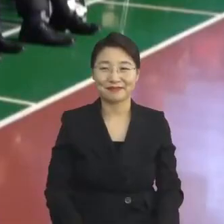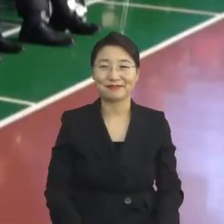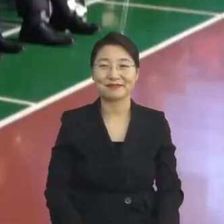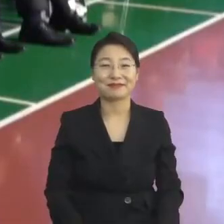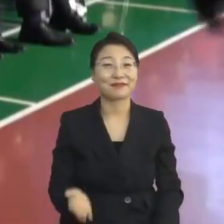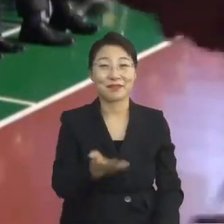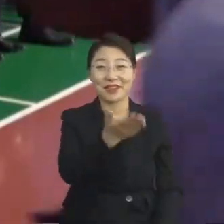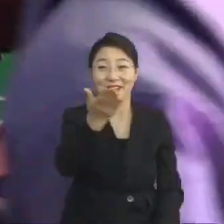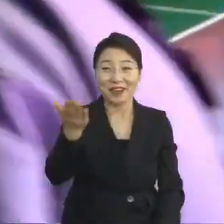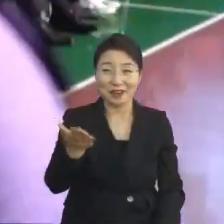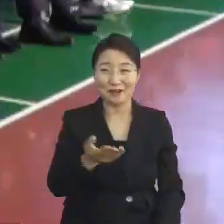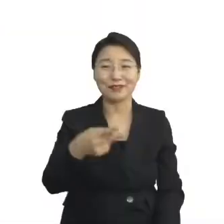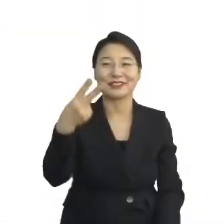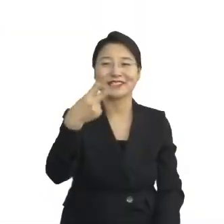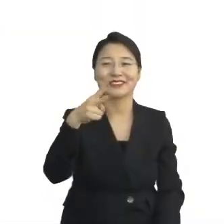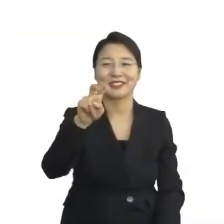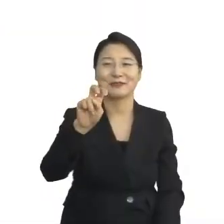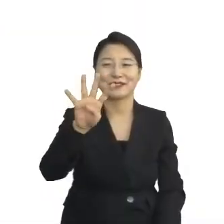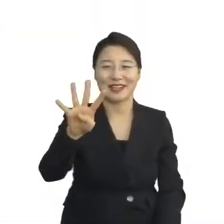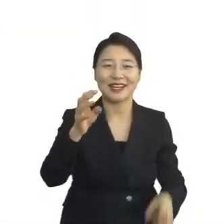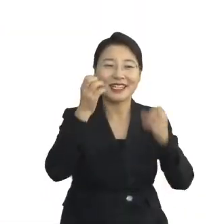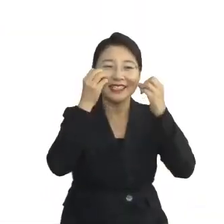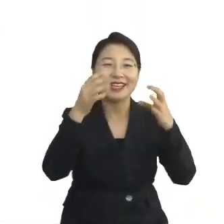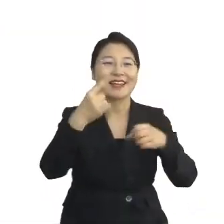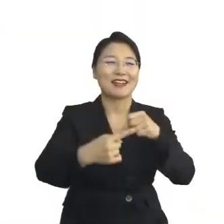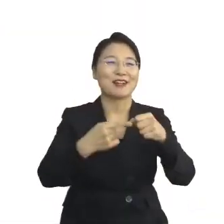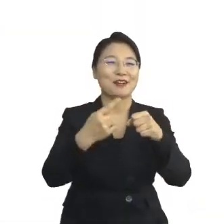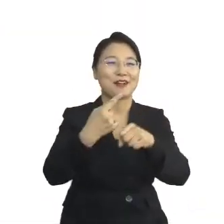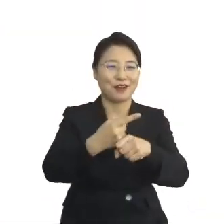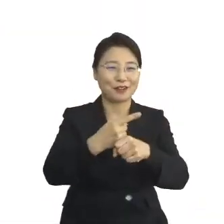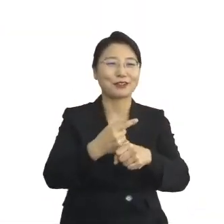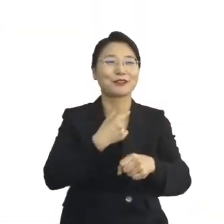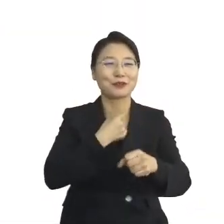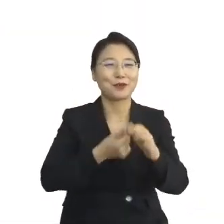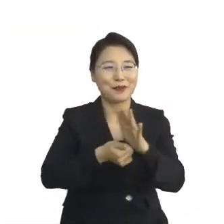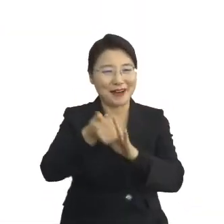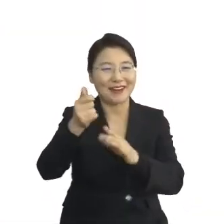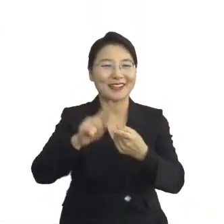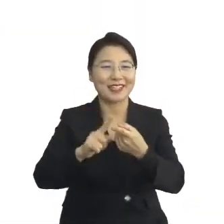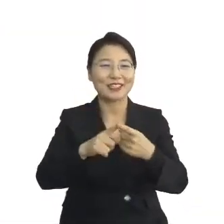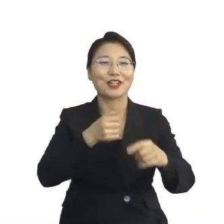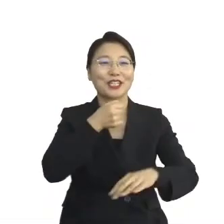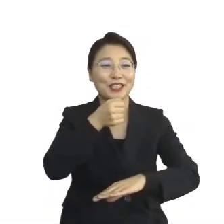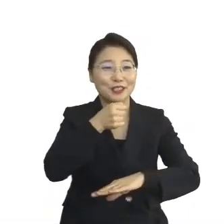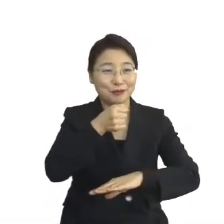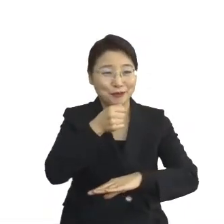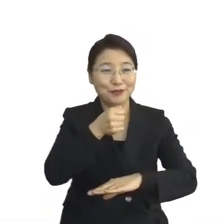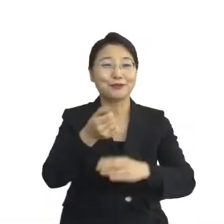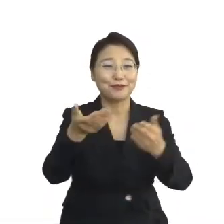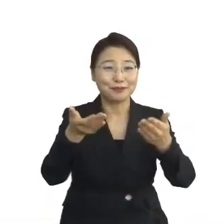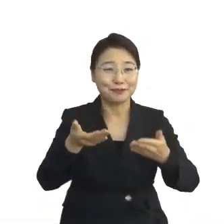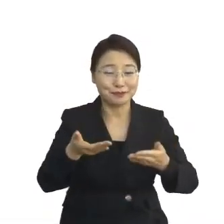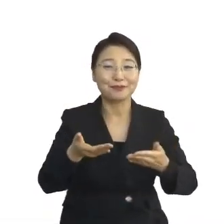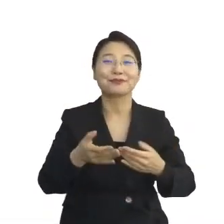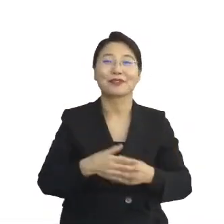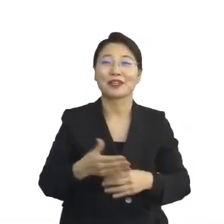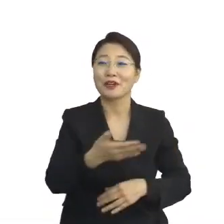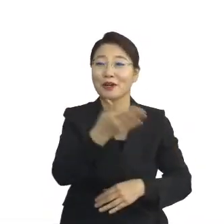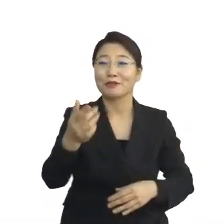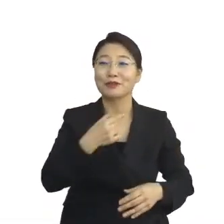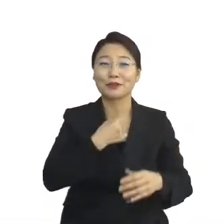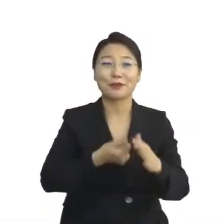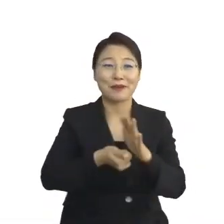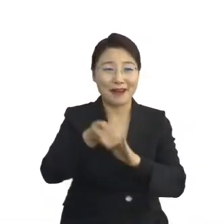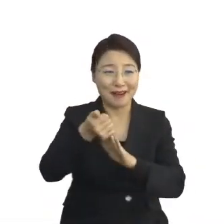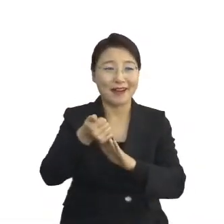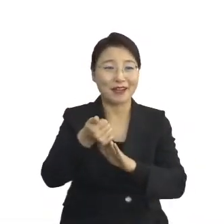구민 여러분의 2024년 새해 소망을 들어봤는데요. 인터뷰해주신 분들의 소망과 그리고 또 여기 계신 분들 더